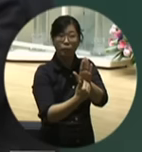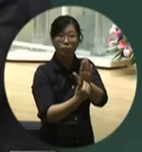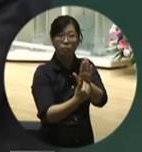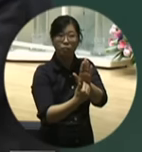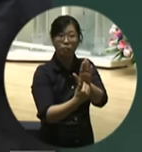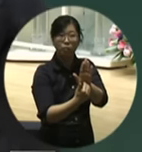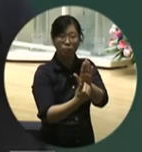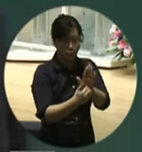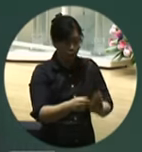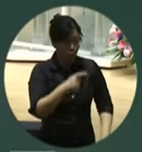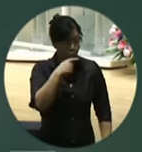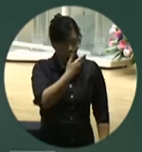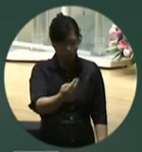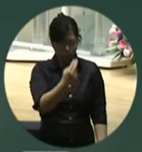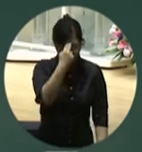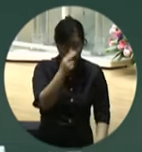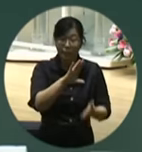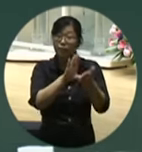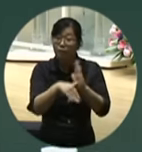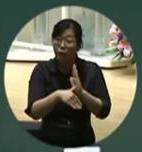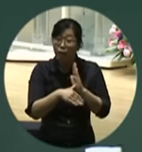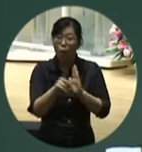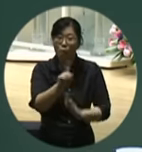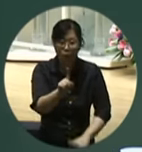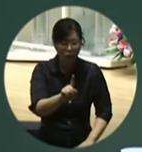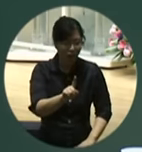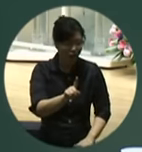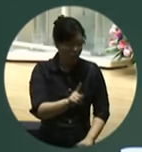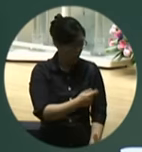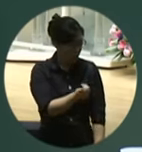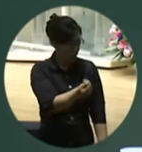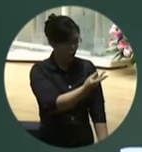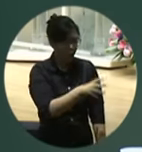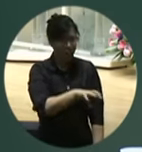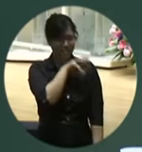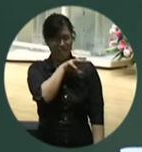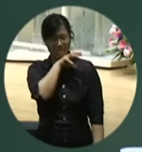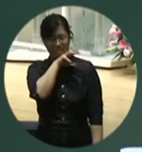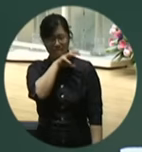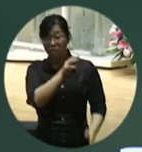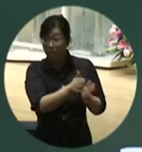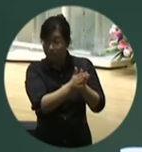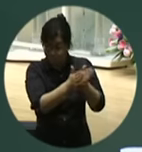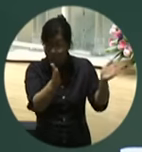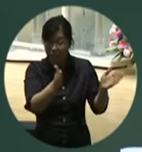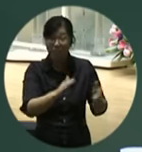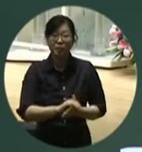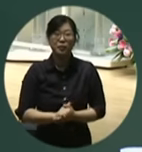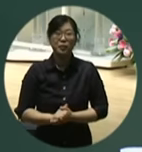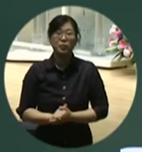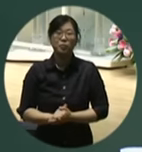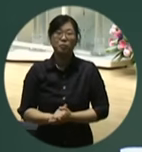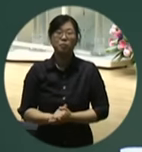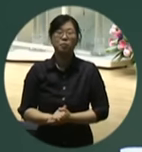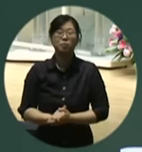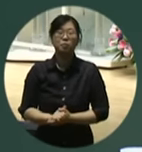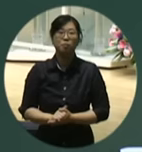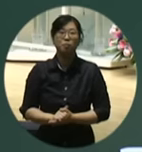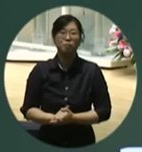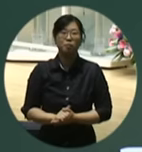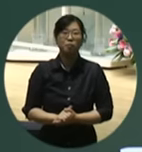Sea. 예, 여기서 원망하는 사람들이 일어났습니다. And that is when some people started resenting God. 이 홍해